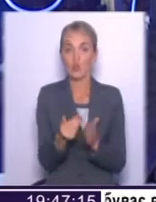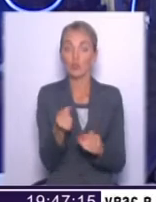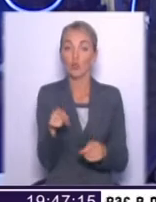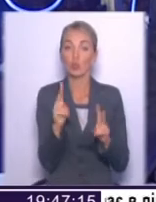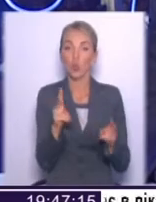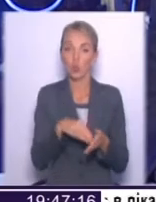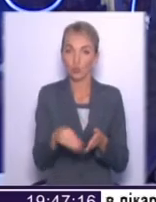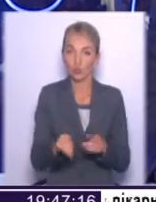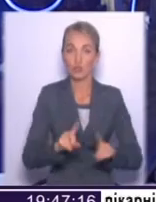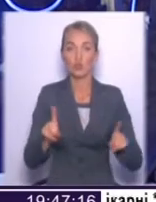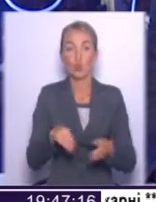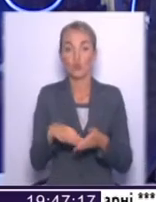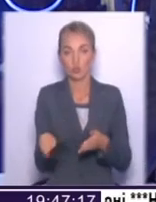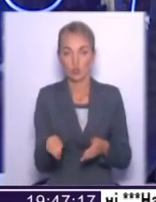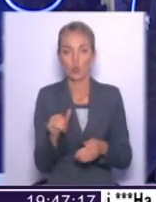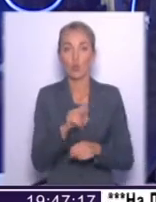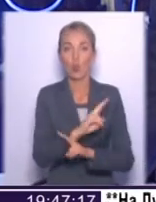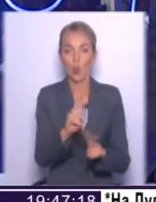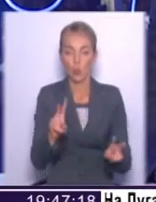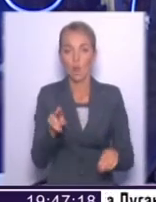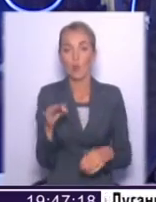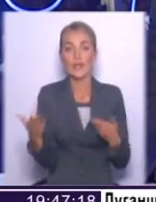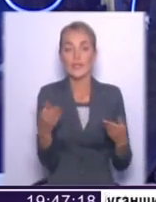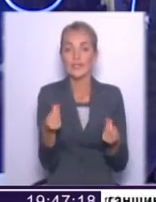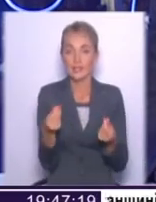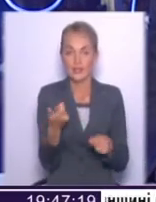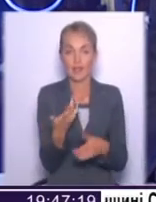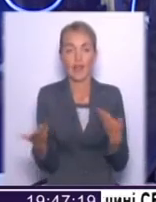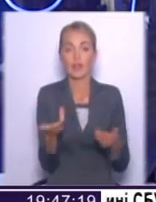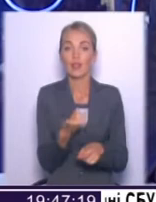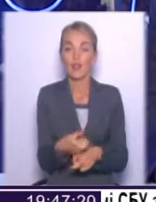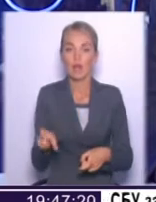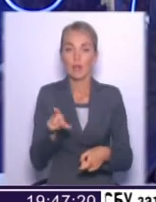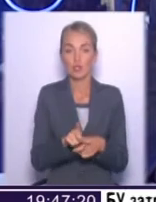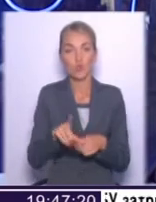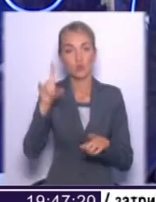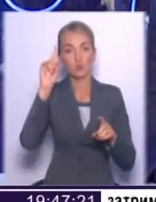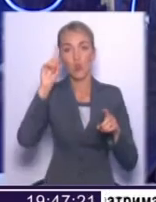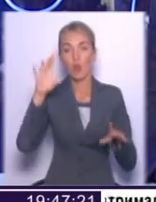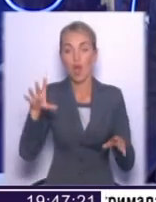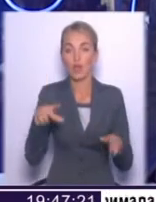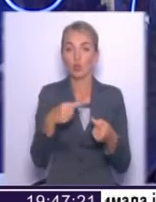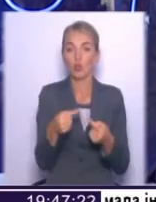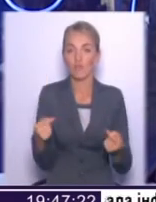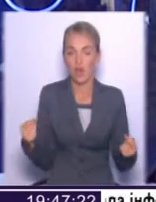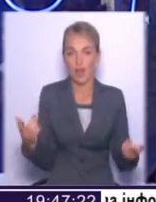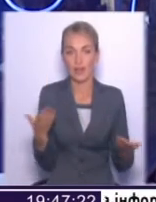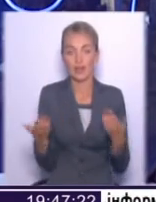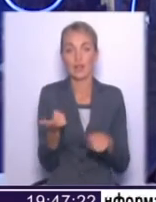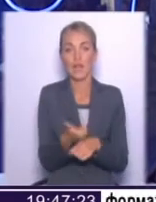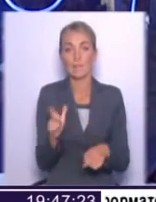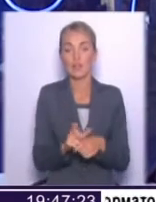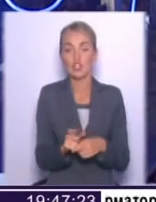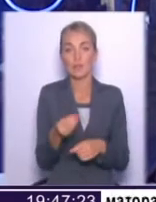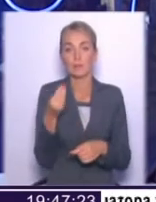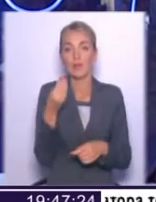хто купує, що купує, у кого, по якій ціні, які найбільш популярні товари, які найбільш ефективні